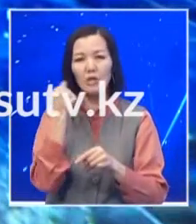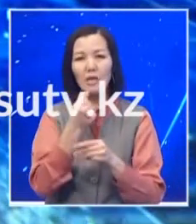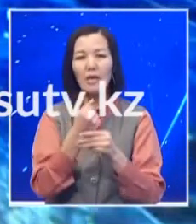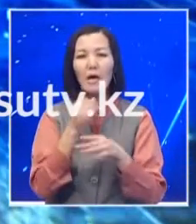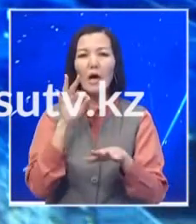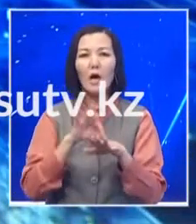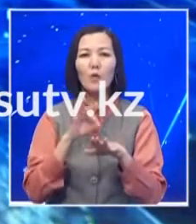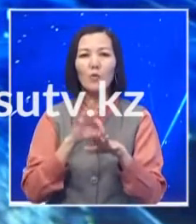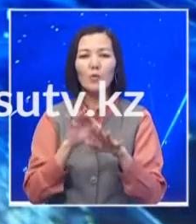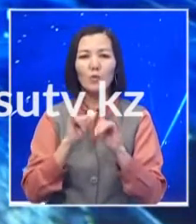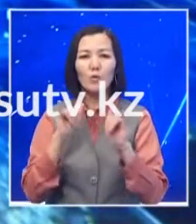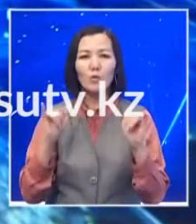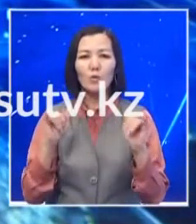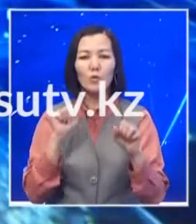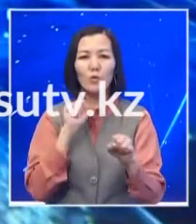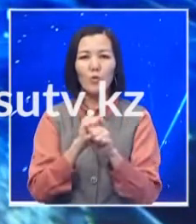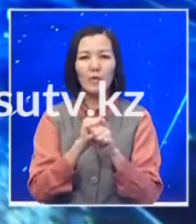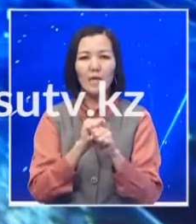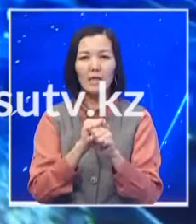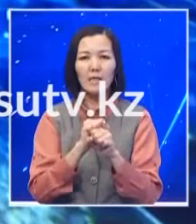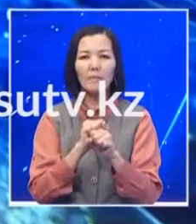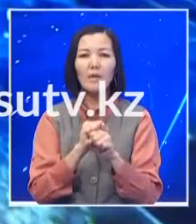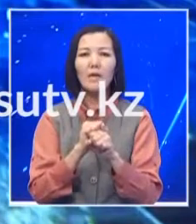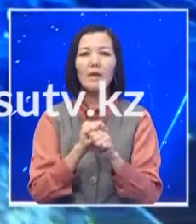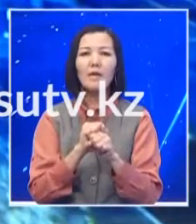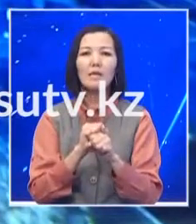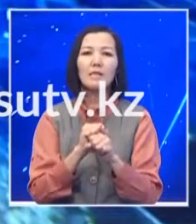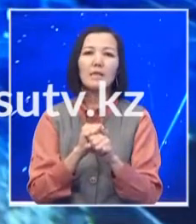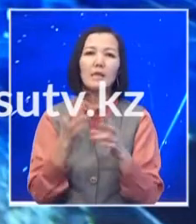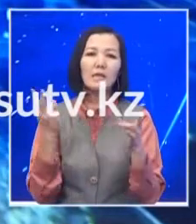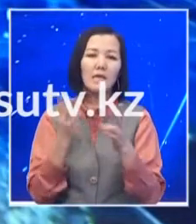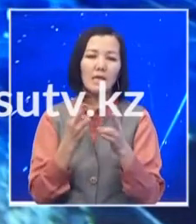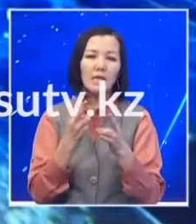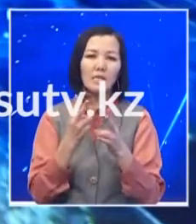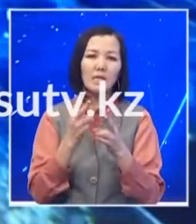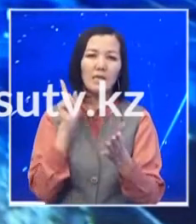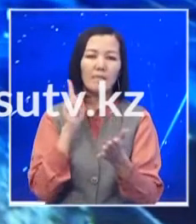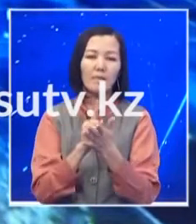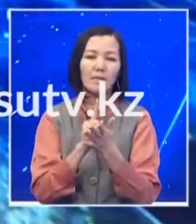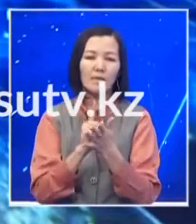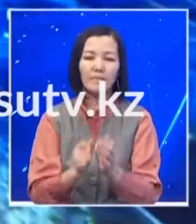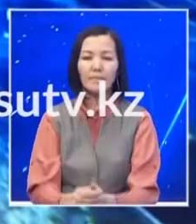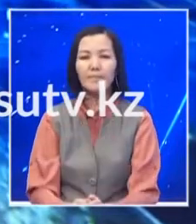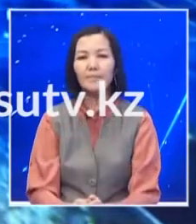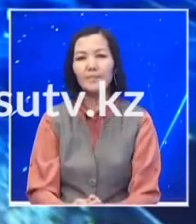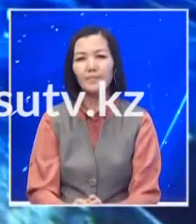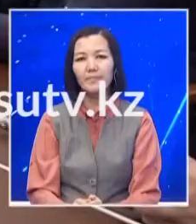жыл пандемиямен күрестегі түбегейлі бетбұрыс және коронавирустан бір жола арылу жылы болуы тиіс.